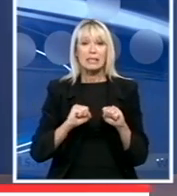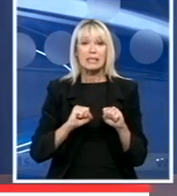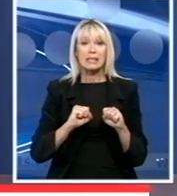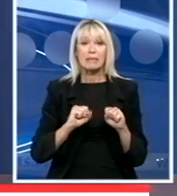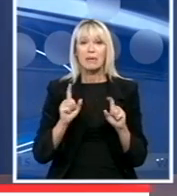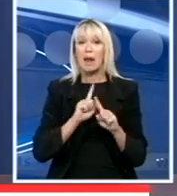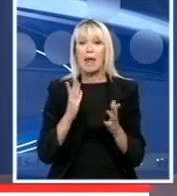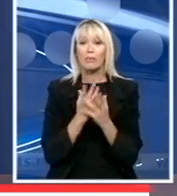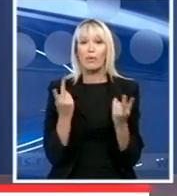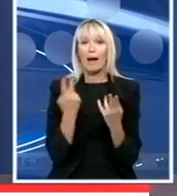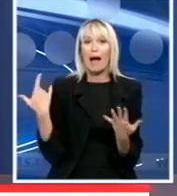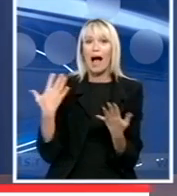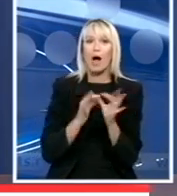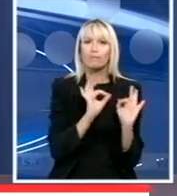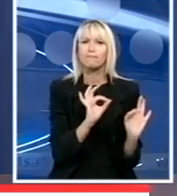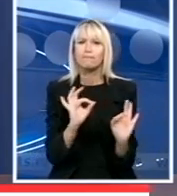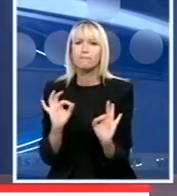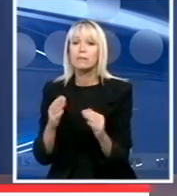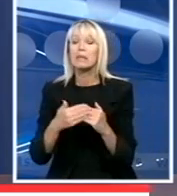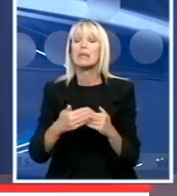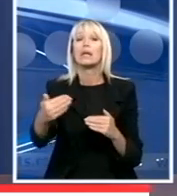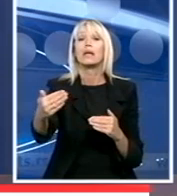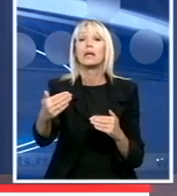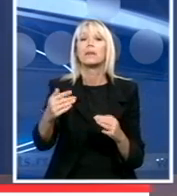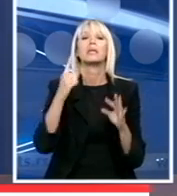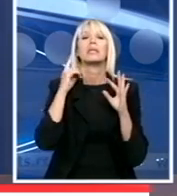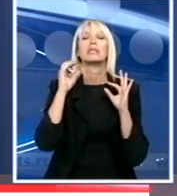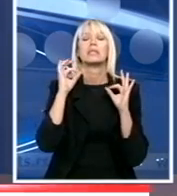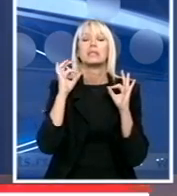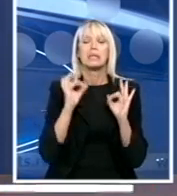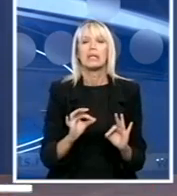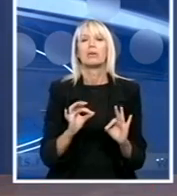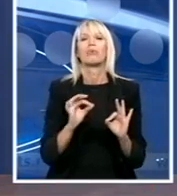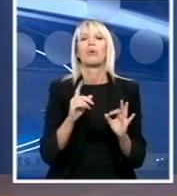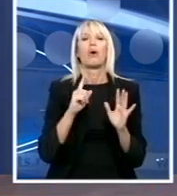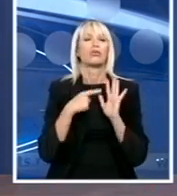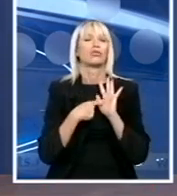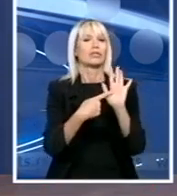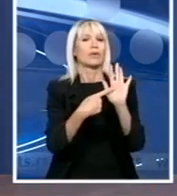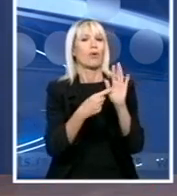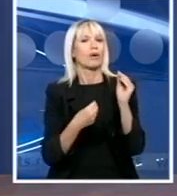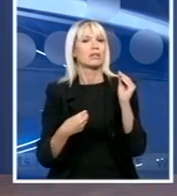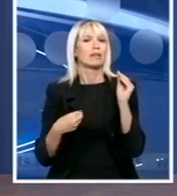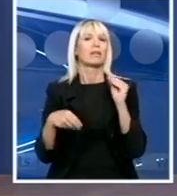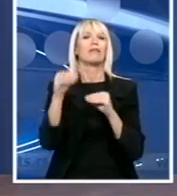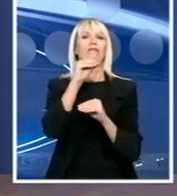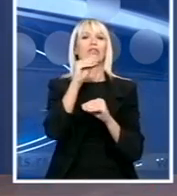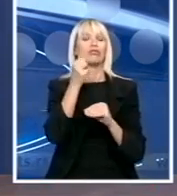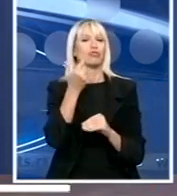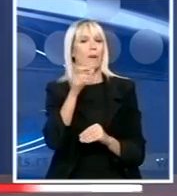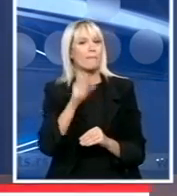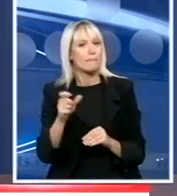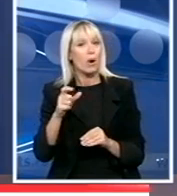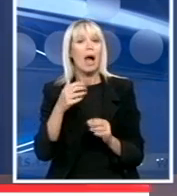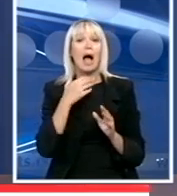poslednjih nedelja i u narednom periodu, to će vrlo jasno da se odrazi sa brojem pregleda i